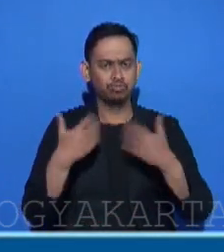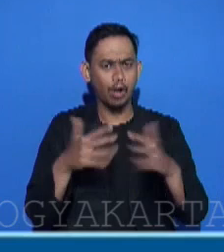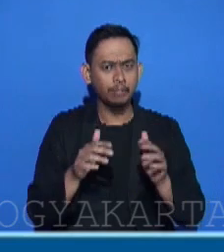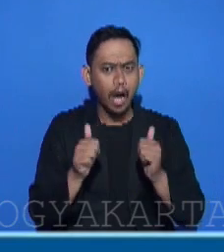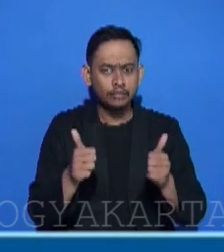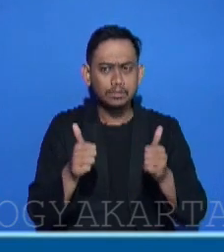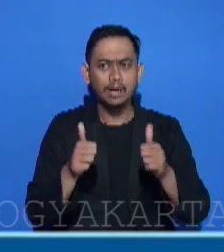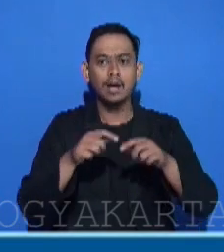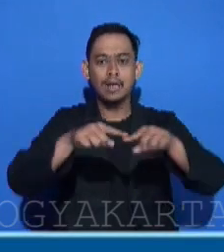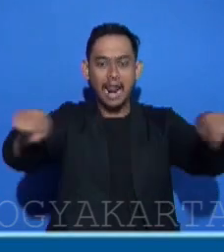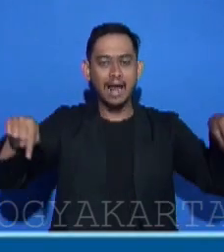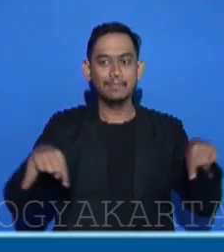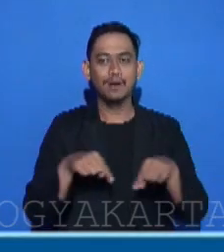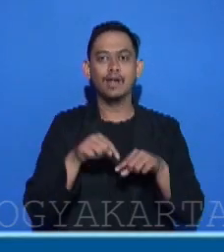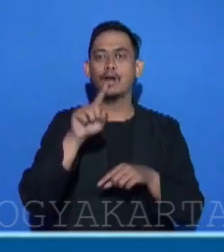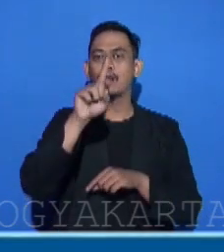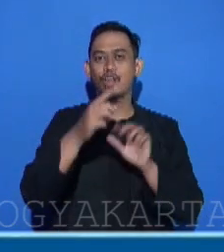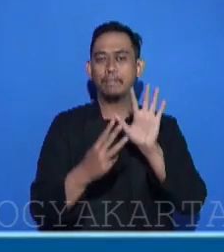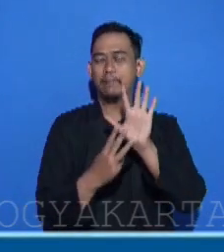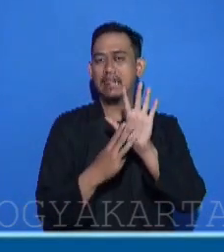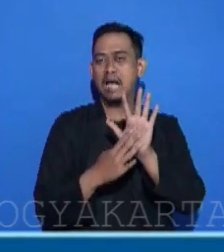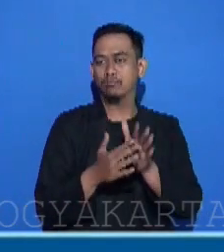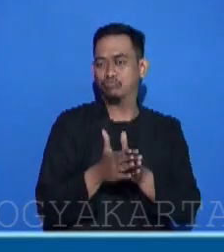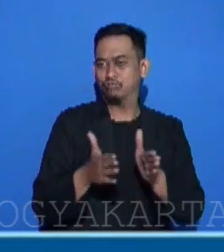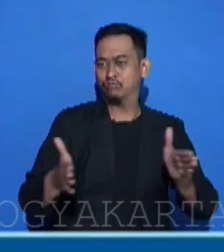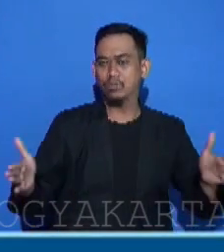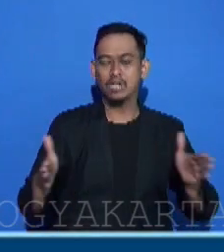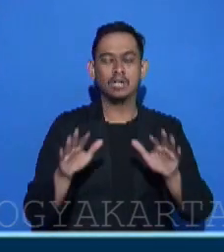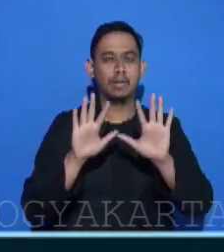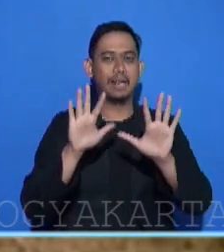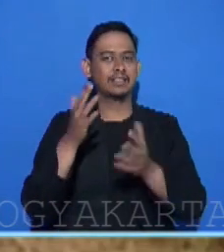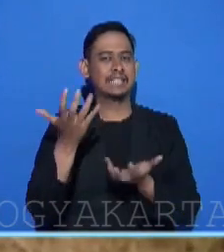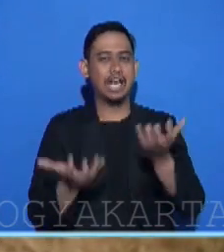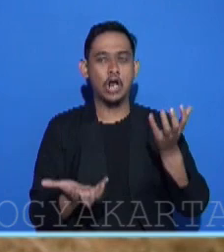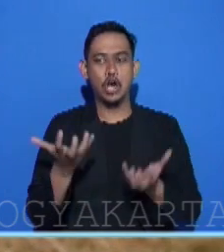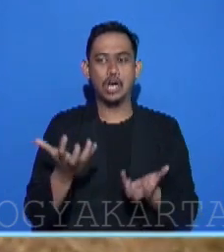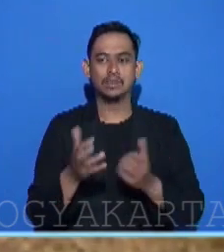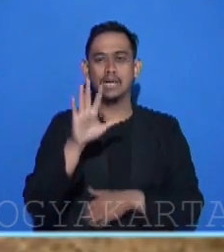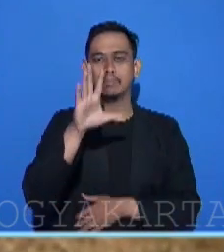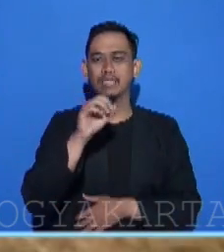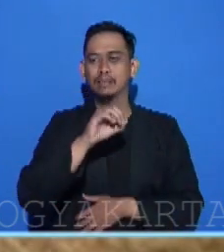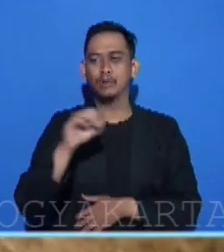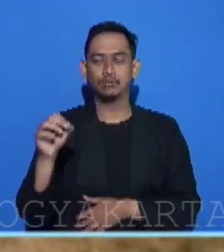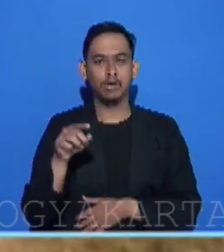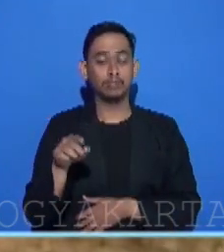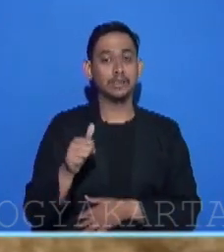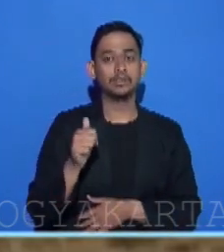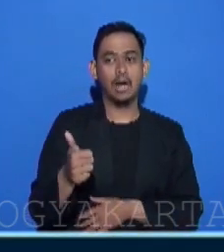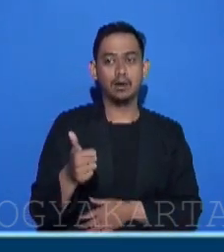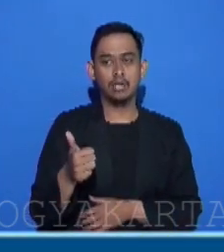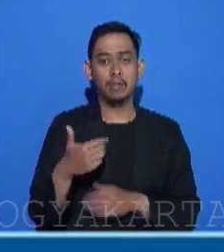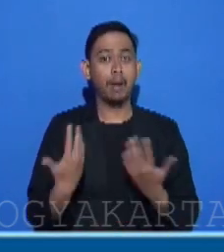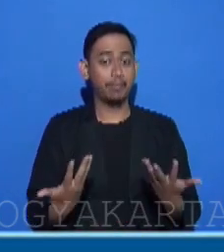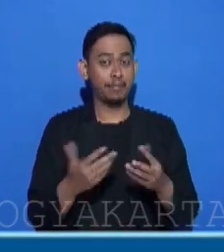iku kagal kilo wijinipun mangke nggih. Medal setengah kental sakit. Bapak menaipun etang-etang ngaten menika nanem dangsul